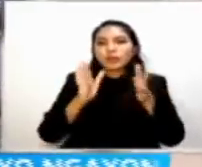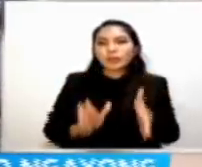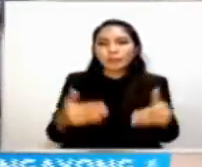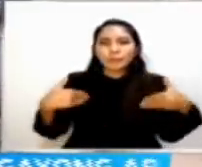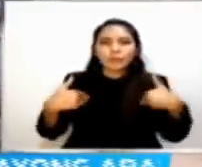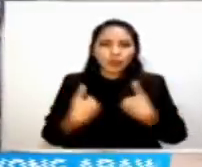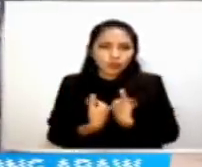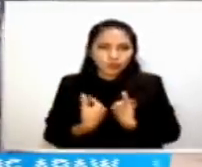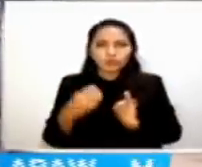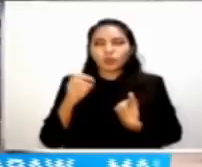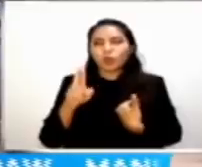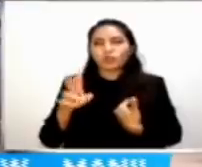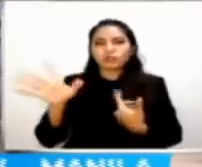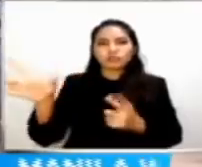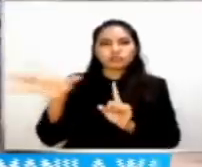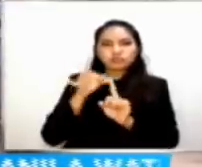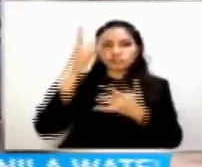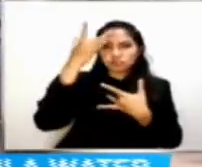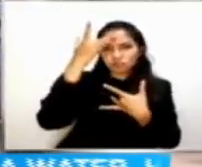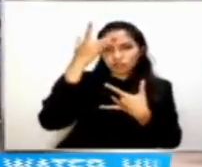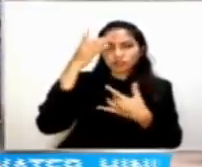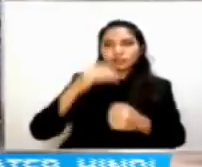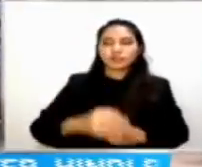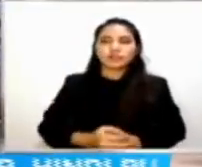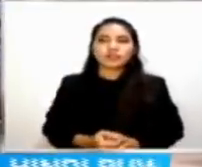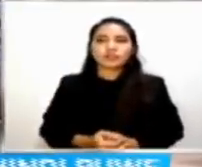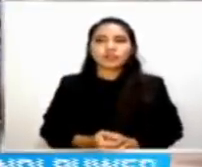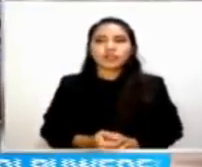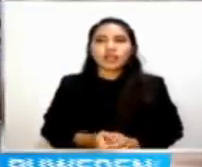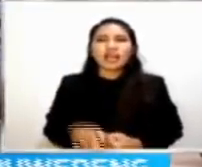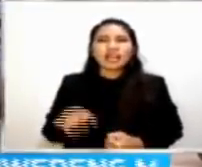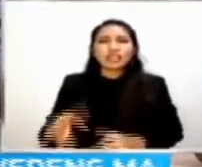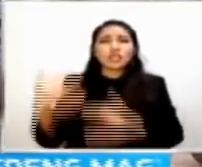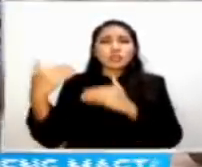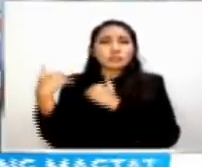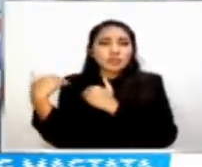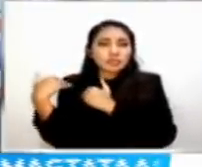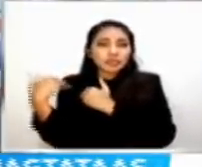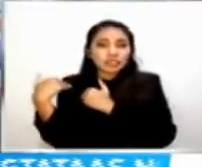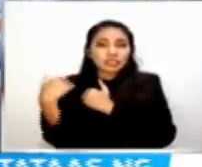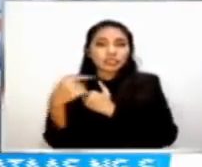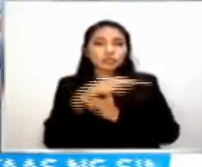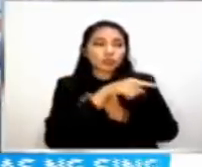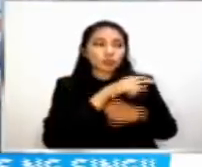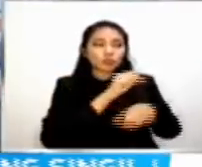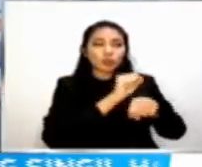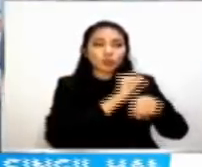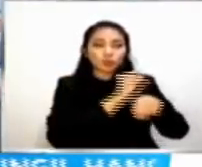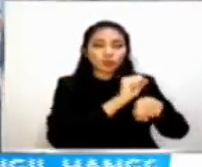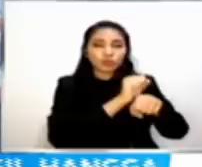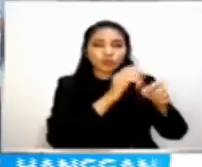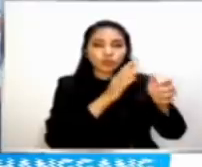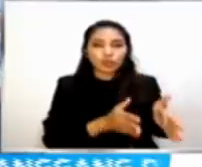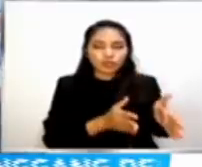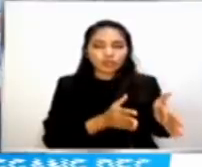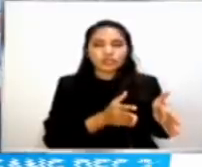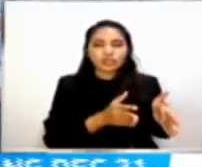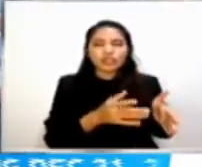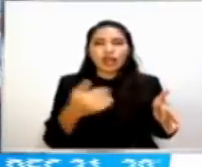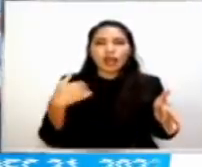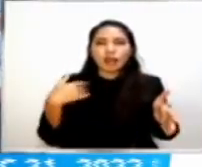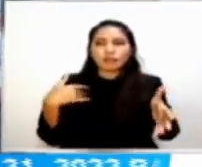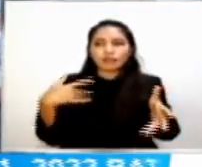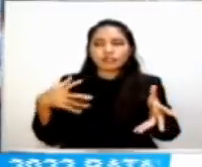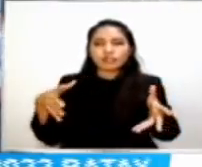burden ng work ng dapat ginagawa ng absent or on quarantine or isolation na nadidistribute dun sa